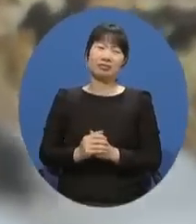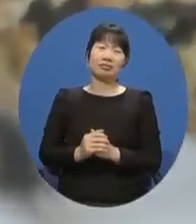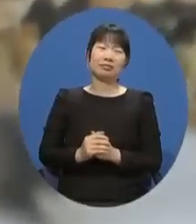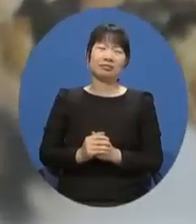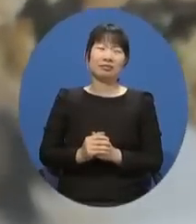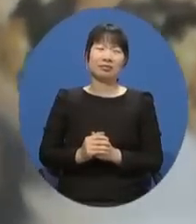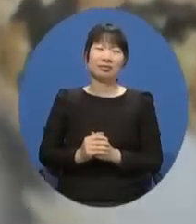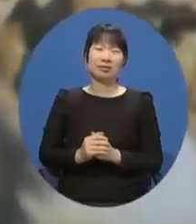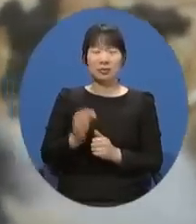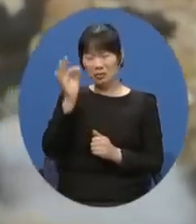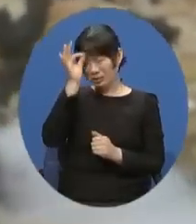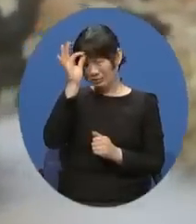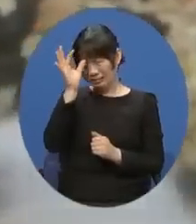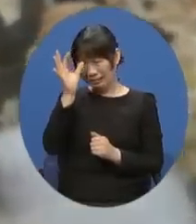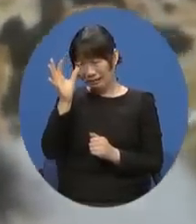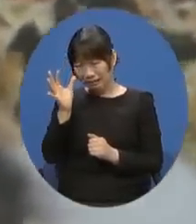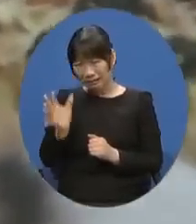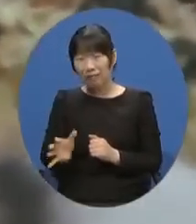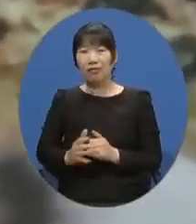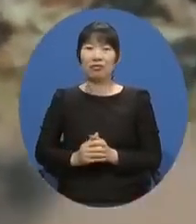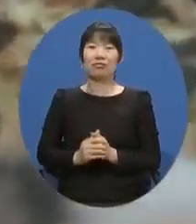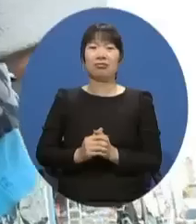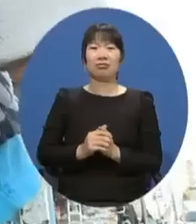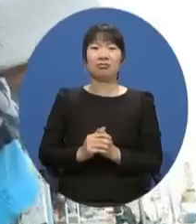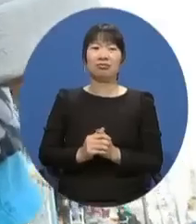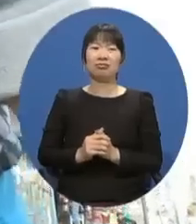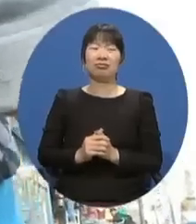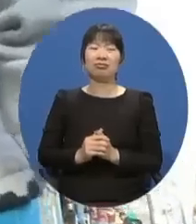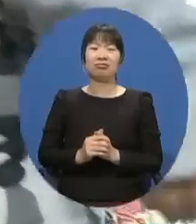아 죄송해요.